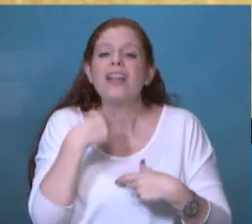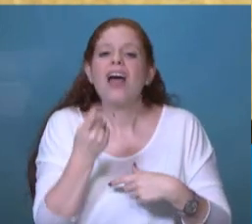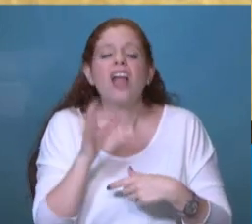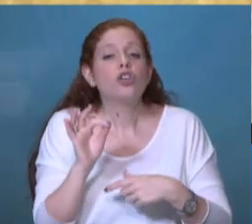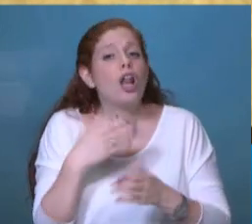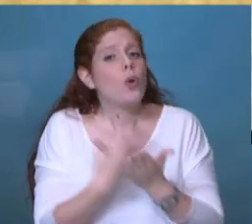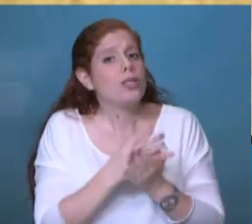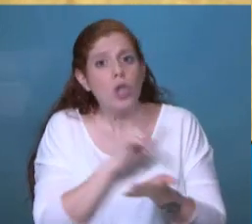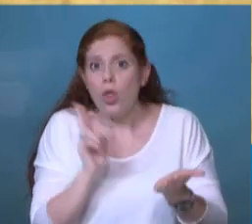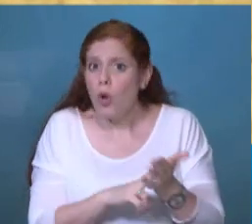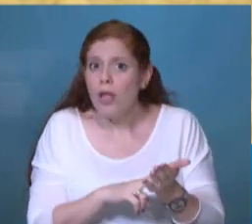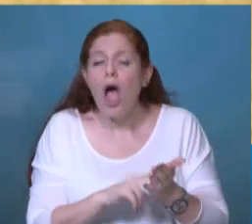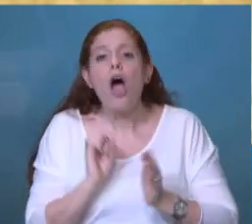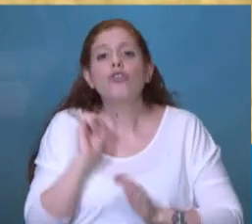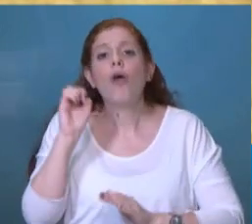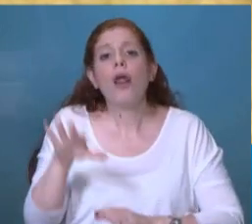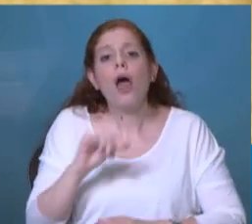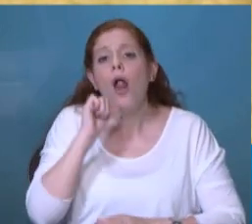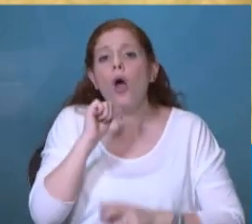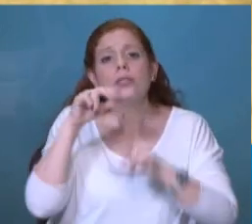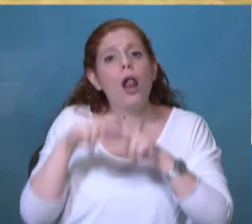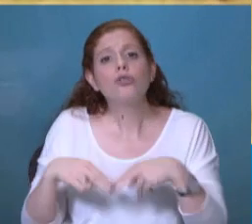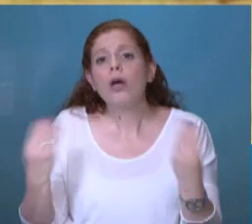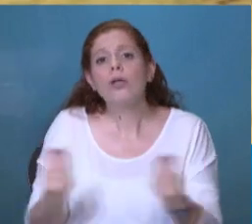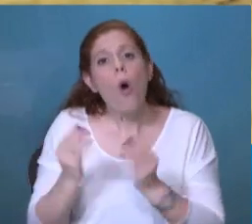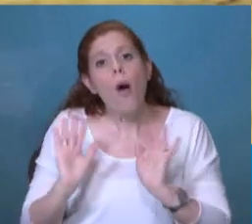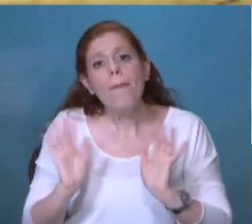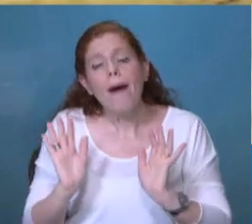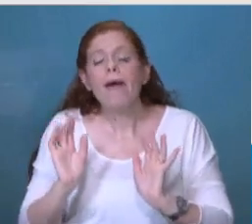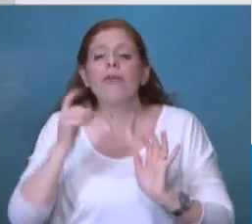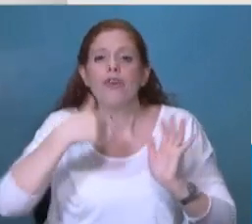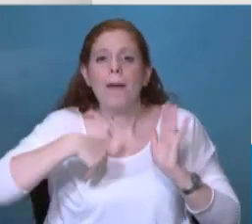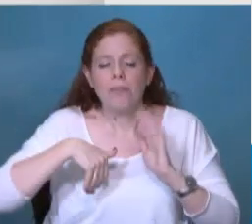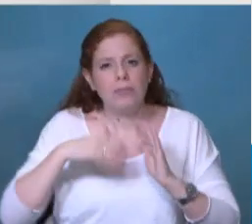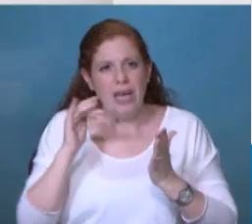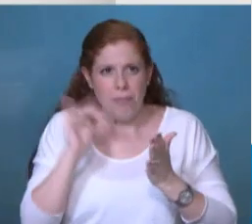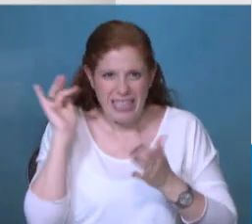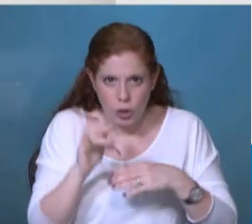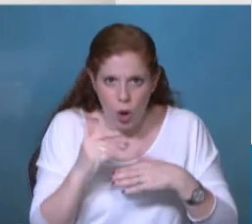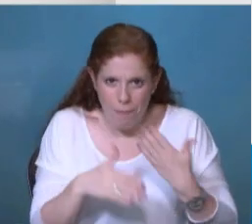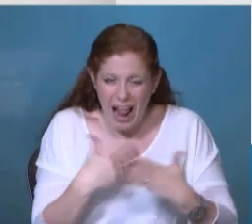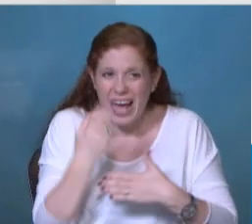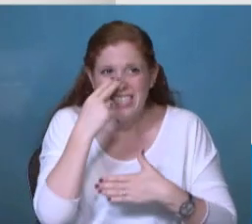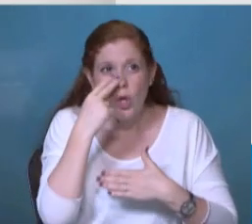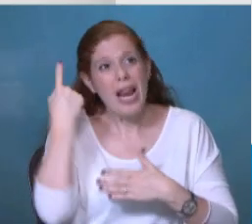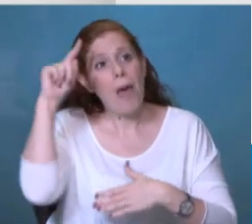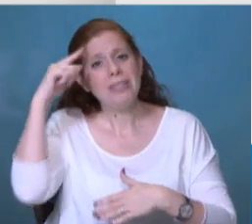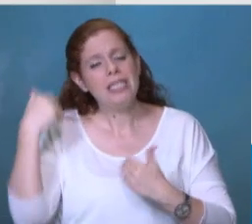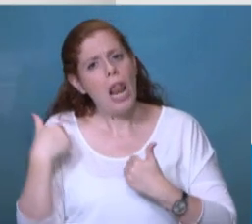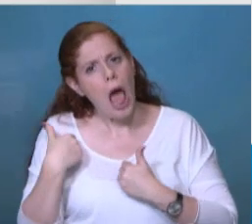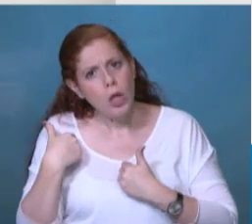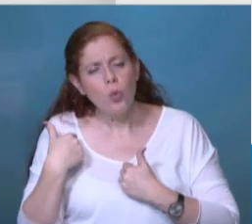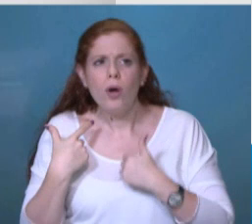נכונה. השליח בחר לא להשאיר את החומר, ויצאו גם נגד המהלך. הניסיון להמציא לנו באופן חד צדדי את